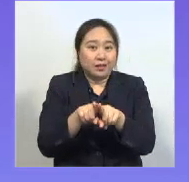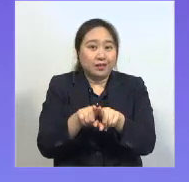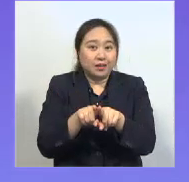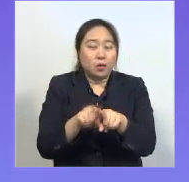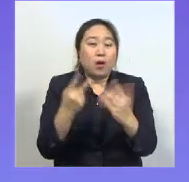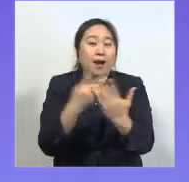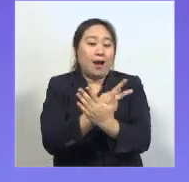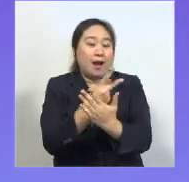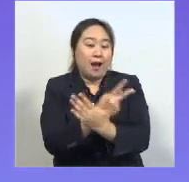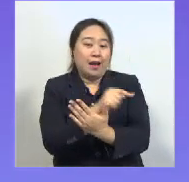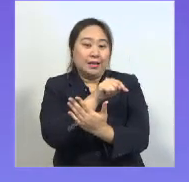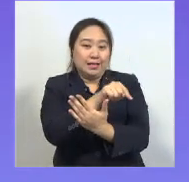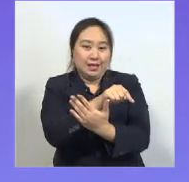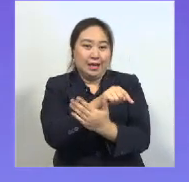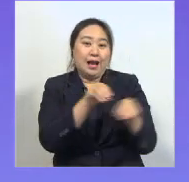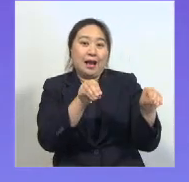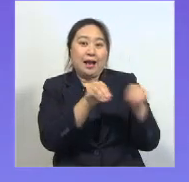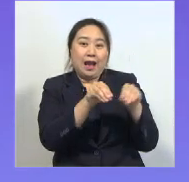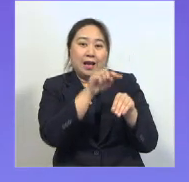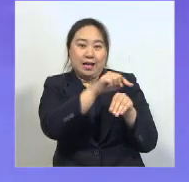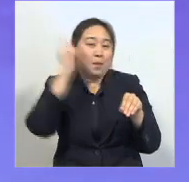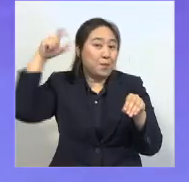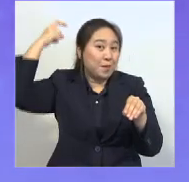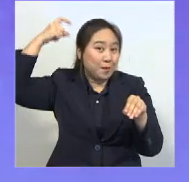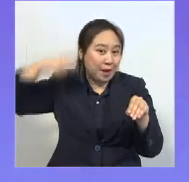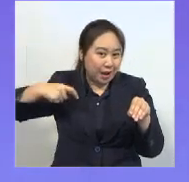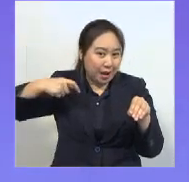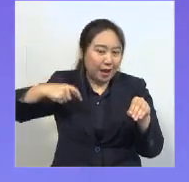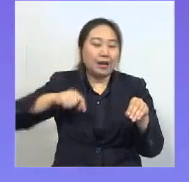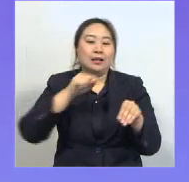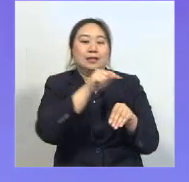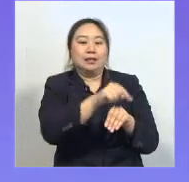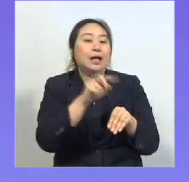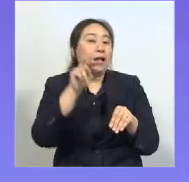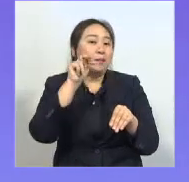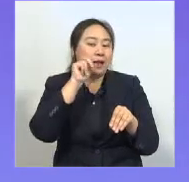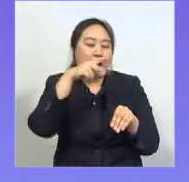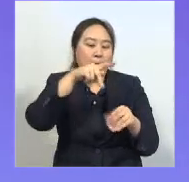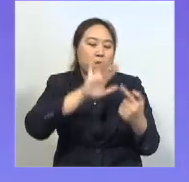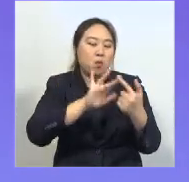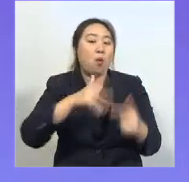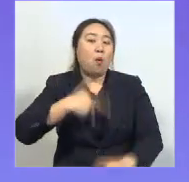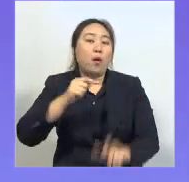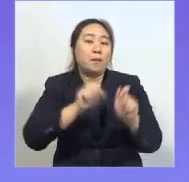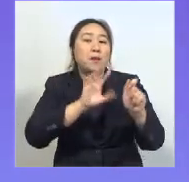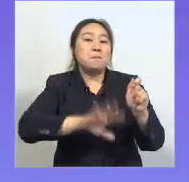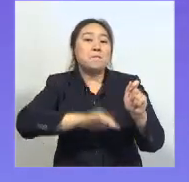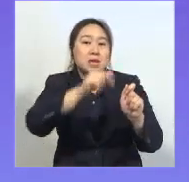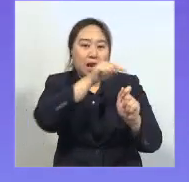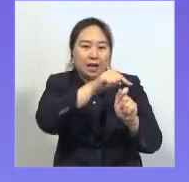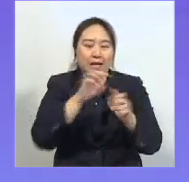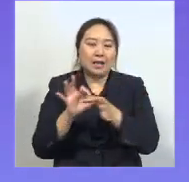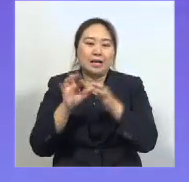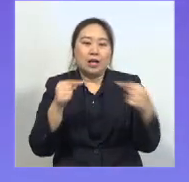ากาญจนบุรีอย่างที่เราทราบกันดีก็จะมีชายแดนติดกับเมียนมาอยู่ที่บริเวณบ้านน้ำพุร้อนตำบลบ้านเก่าอำเภอเมืองซึ่งจะติ